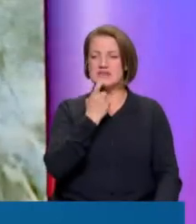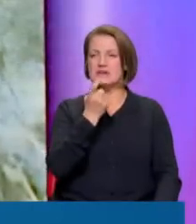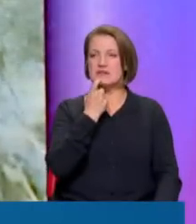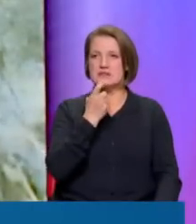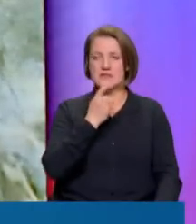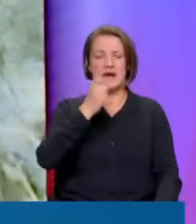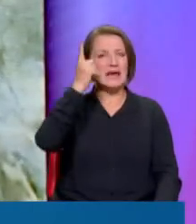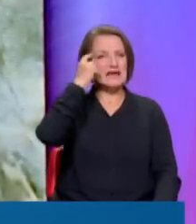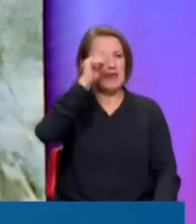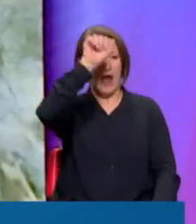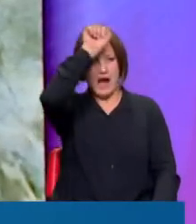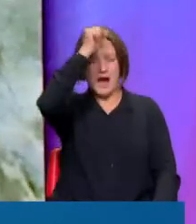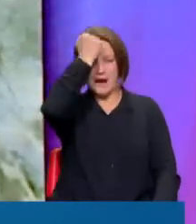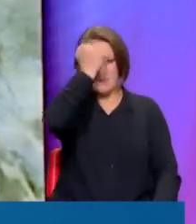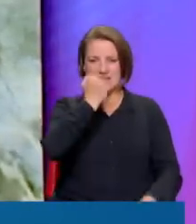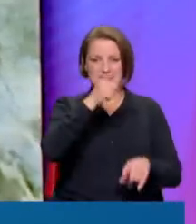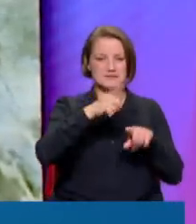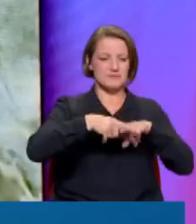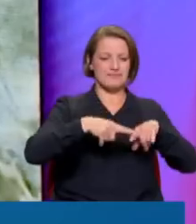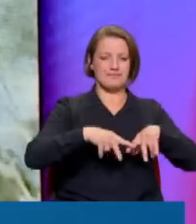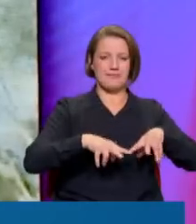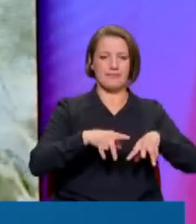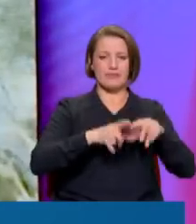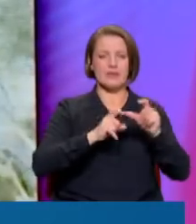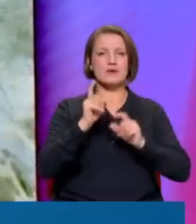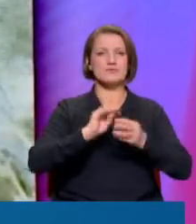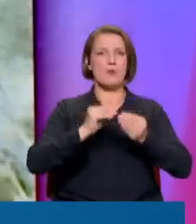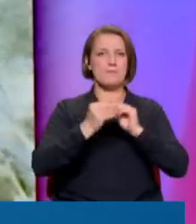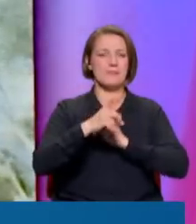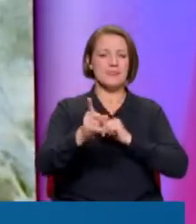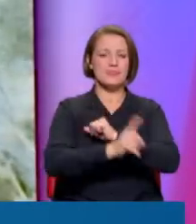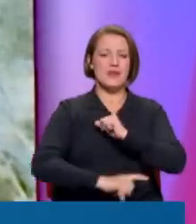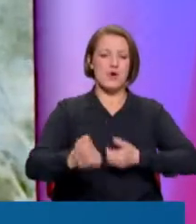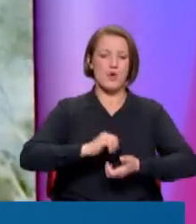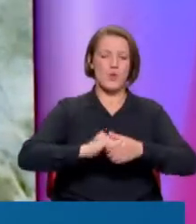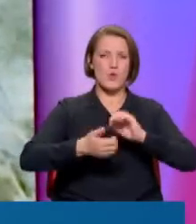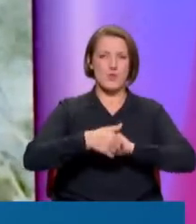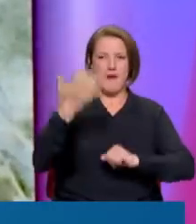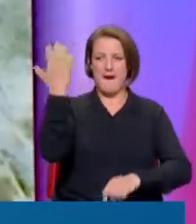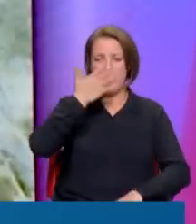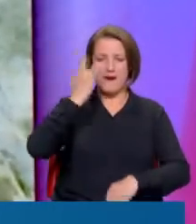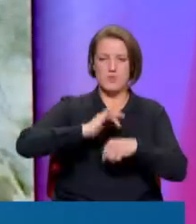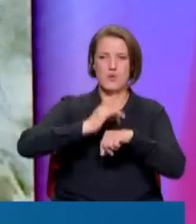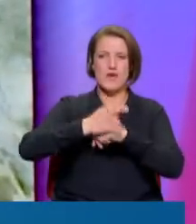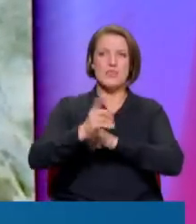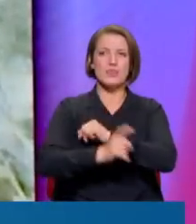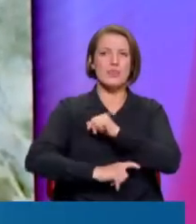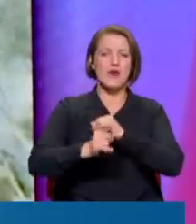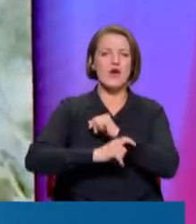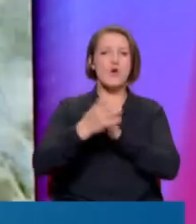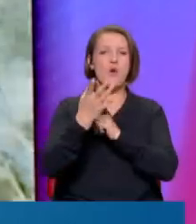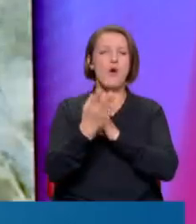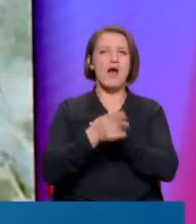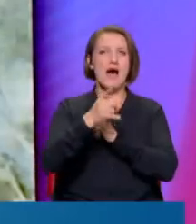Hamas sorununa bir de çoğu ülke Batı ülke tarafından terör örgütü birkaç Arap ülkesi tarafından da terör örgütü olarak kabul